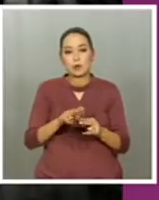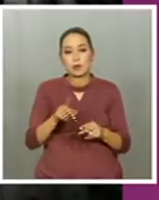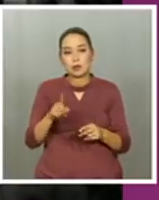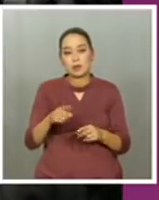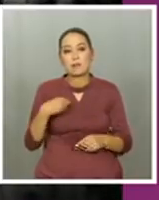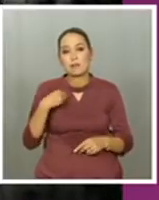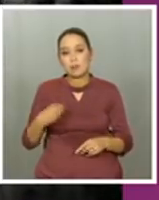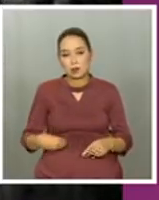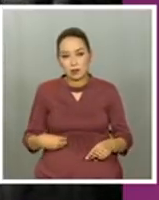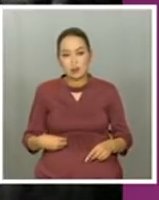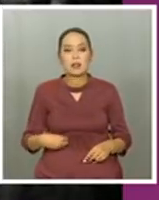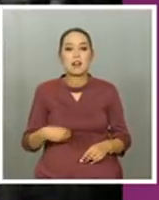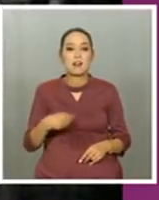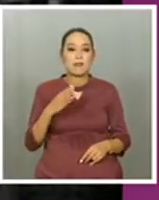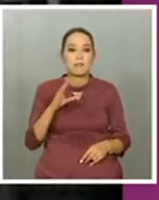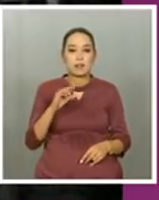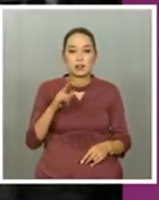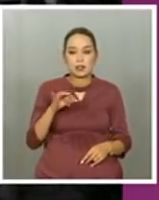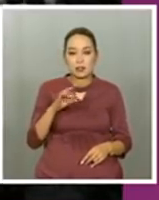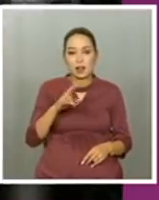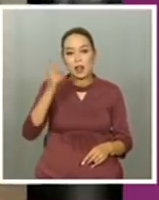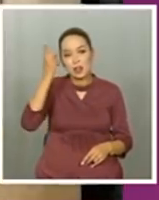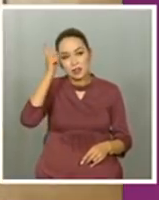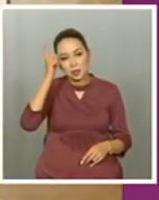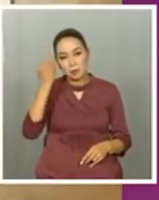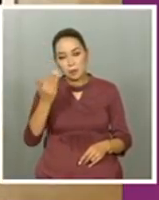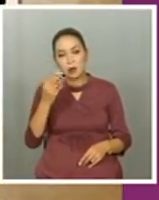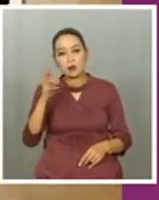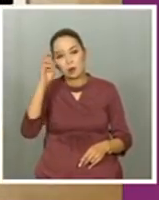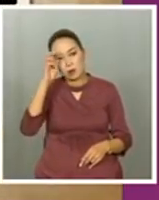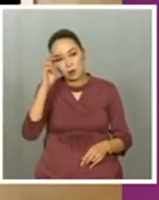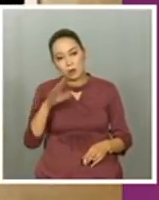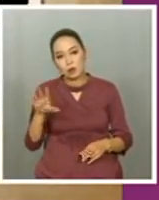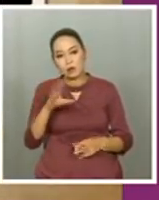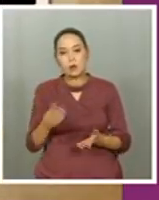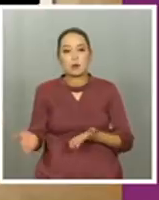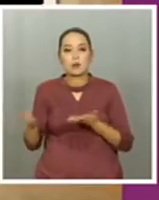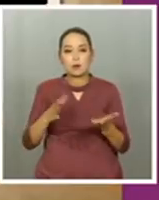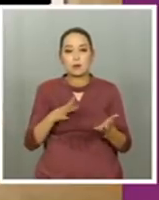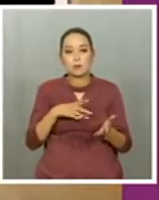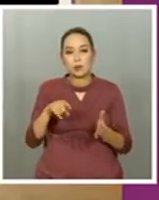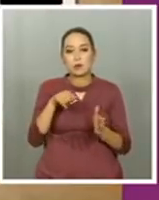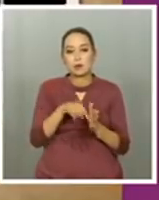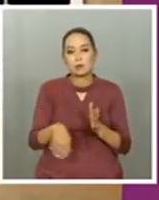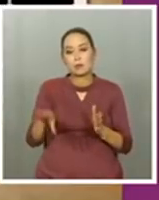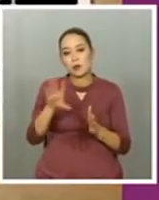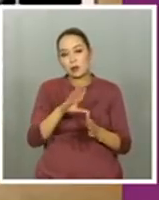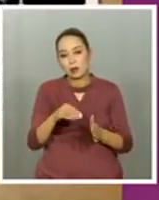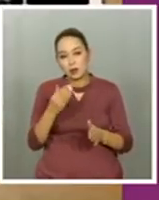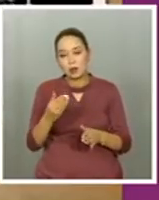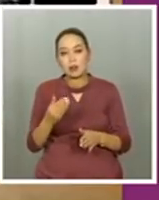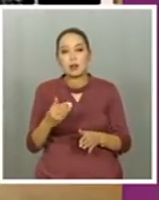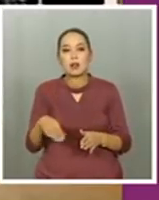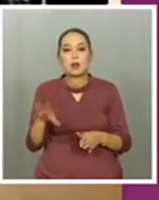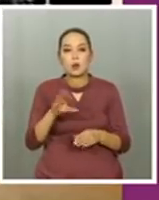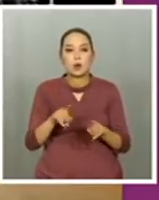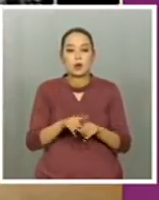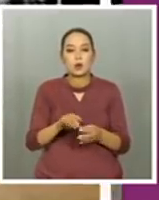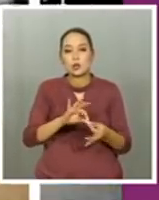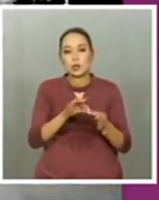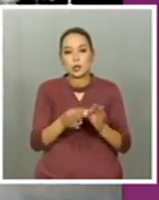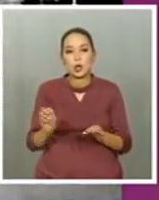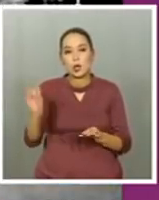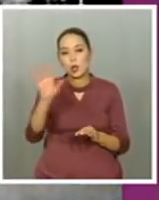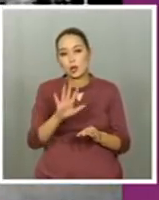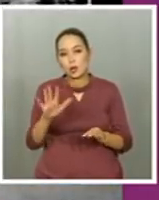Франция, Бельгия, Германия мемлекеттері шақырылды. Соның нәтижесінде Рейн кепілдік пактісіне қол қойылып, ол Еуропада